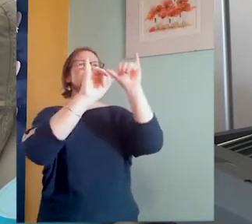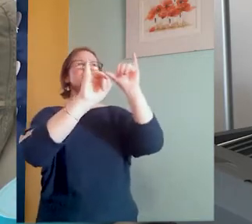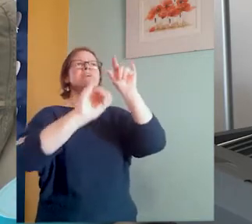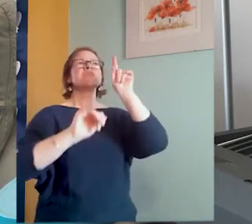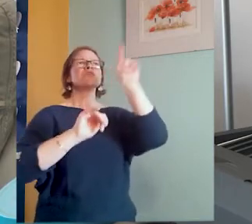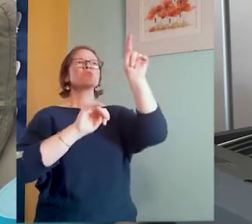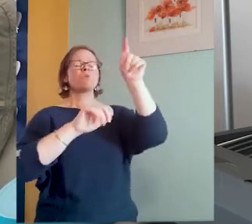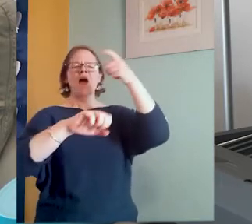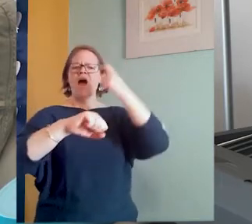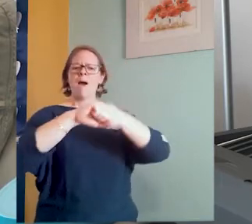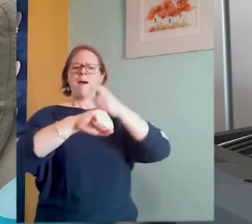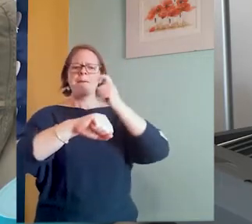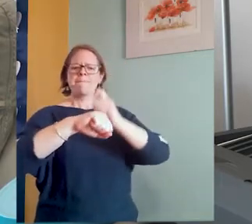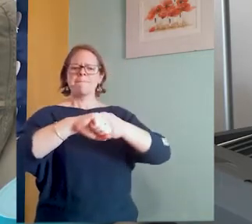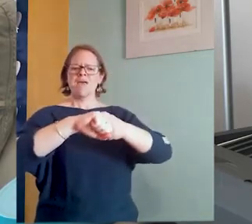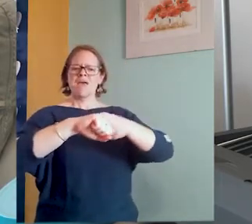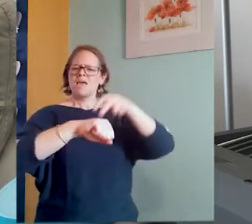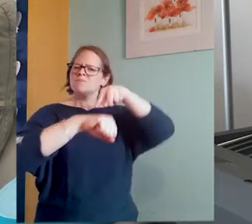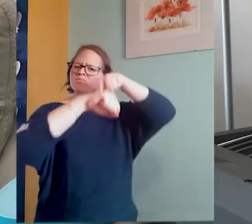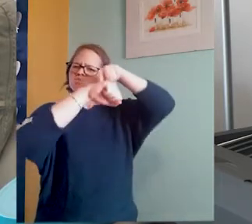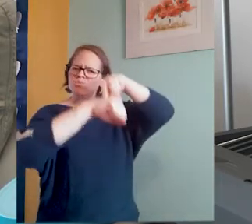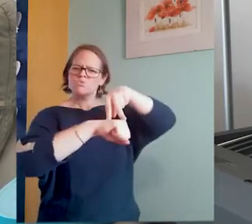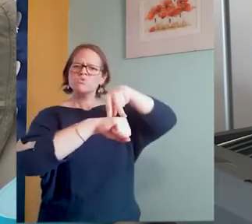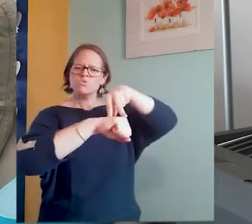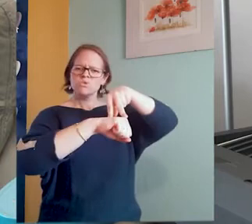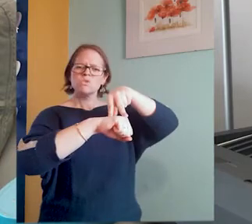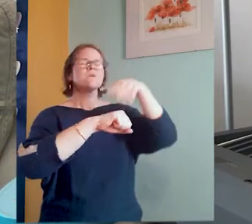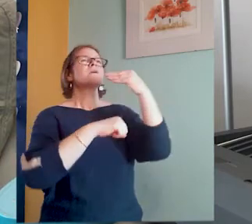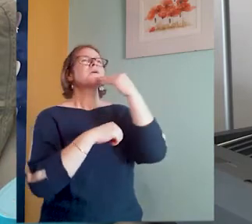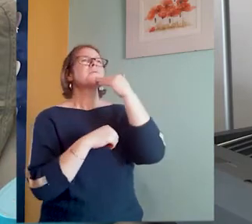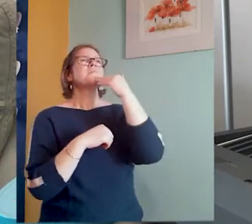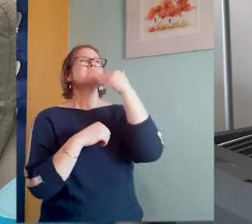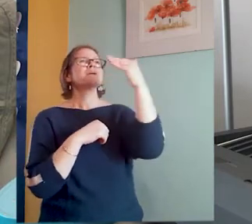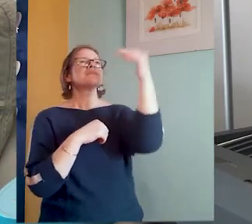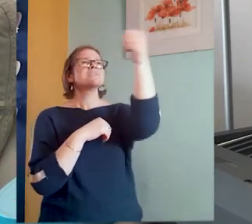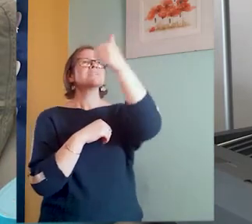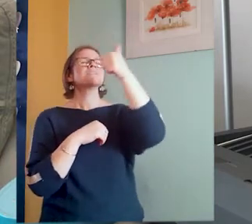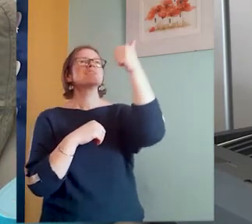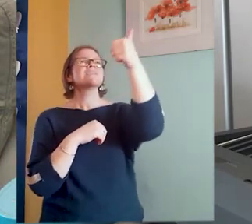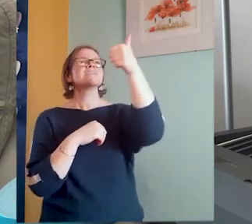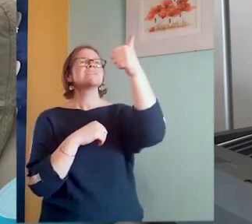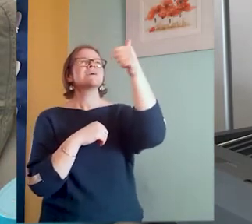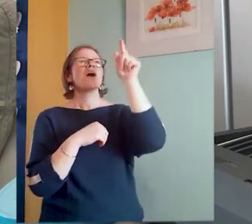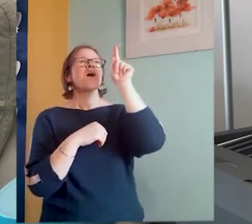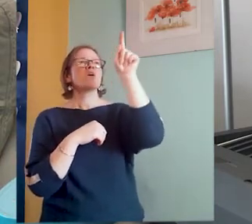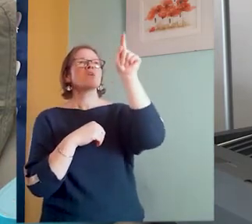Merci, Seigneur. Et sois le rocher de ma vie, Seigneur.